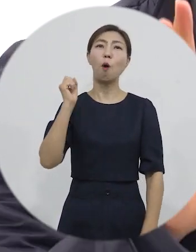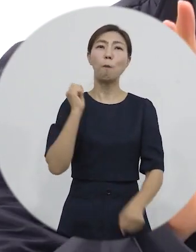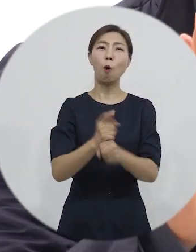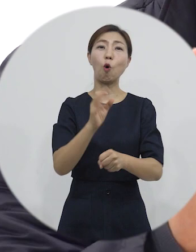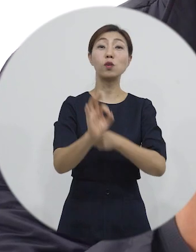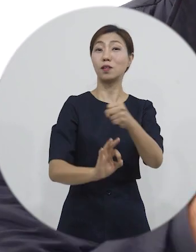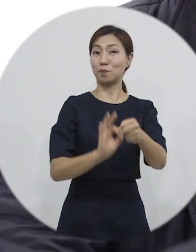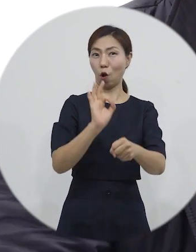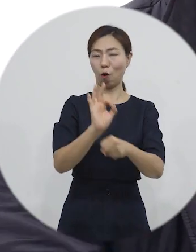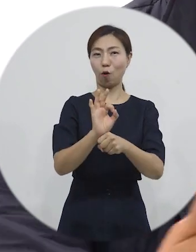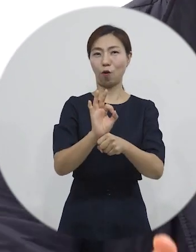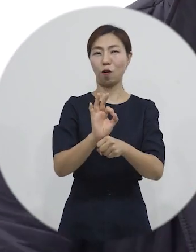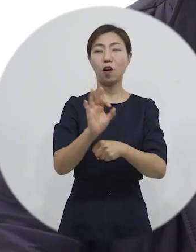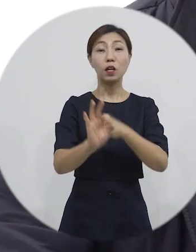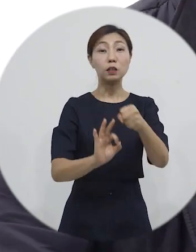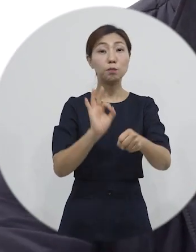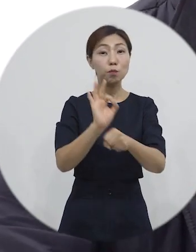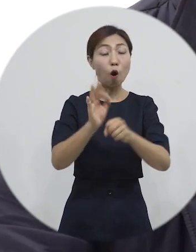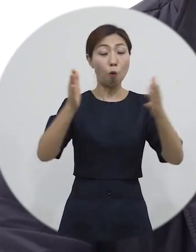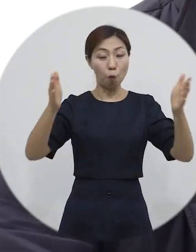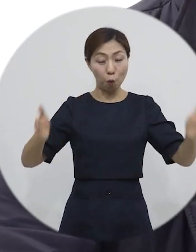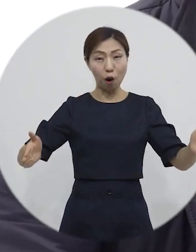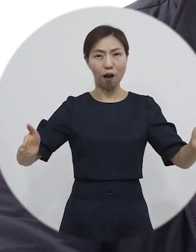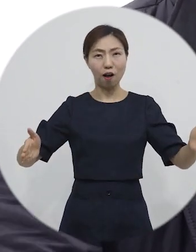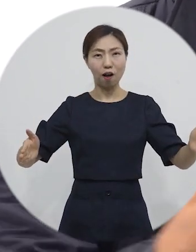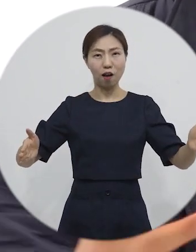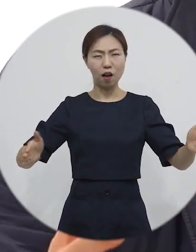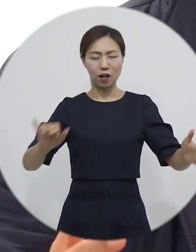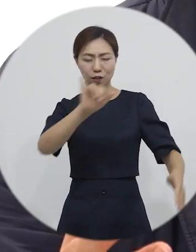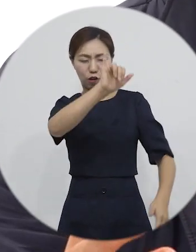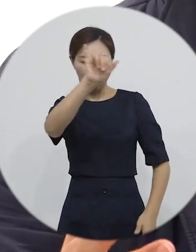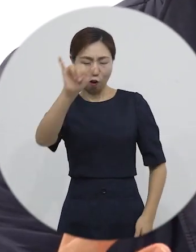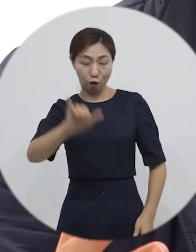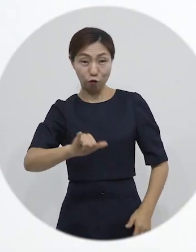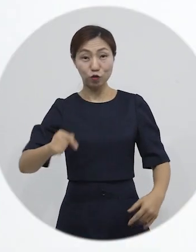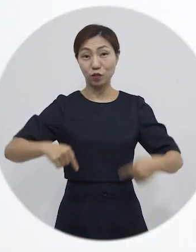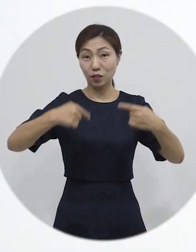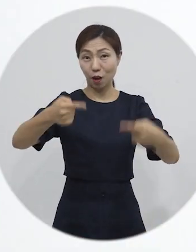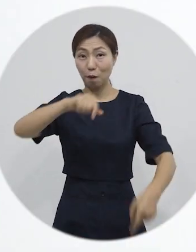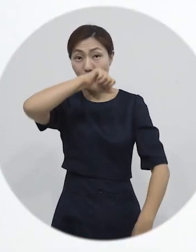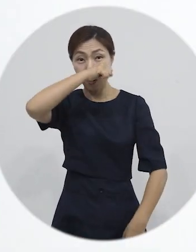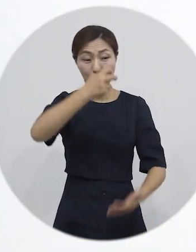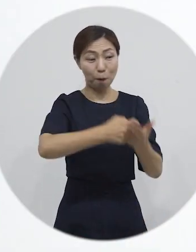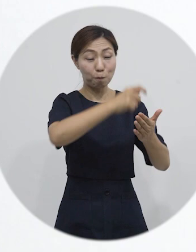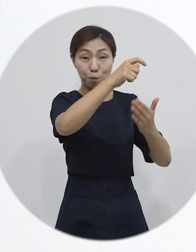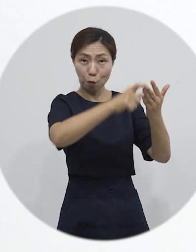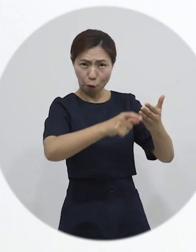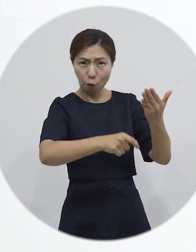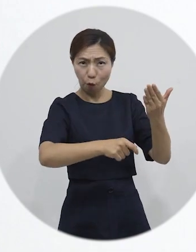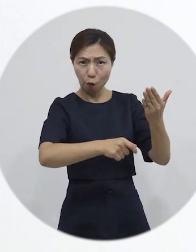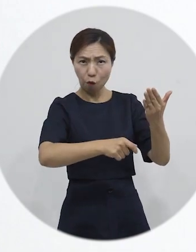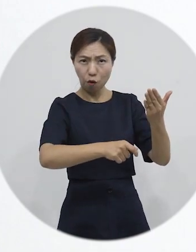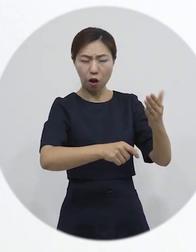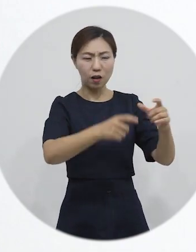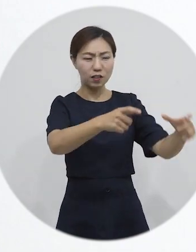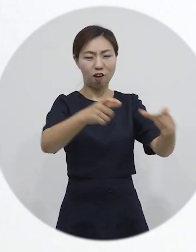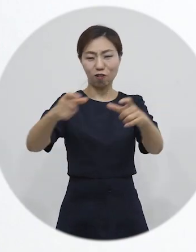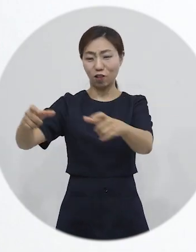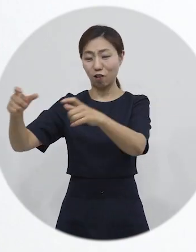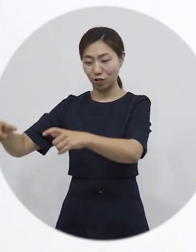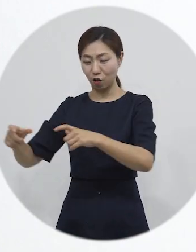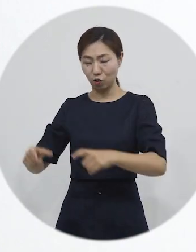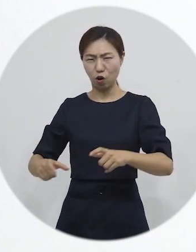10년이 지났잖아요. 그 사이에 전국적으로 하고 있는 참여예산제는요. 다 지역마다